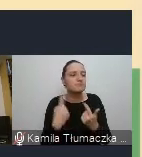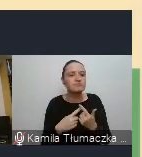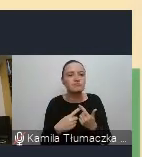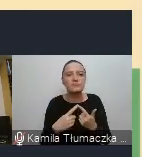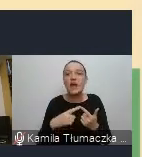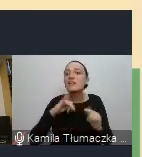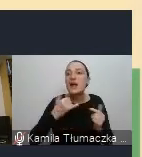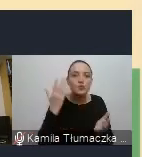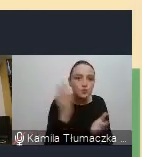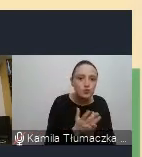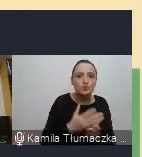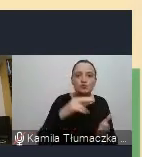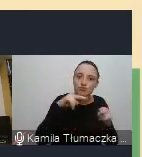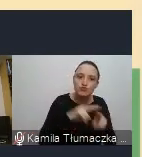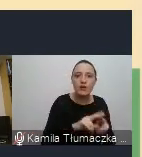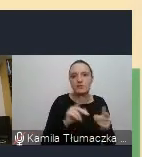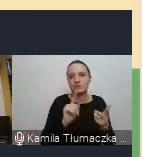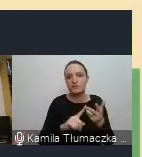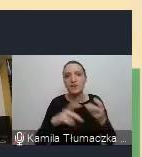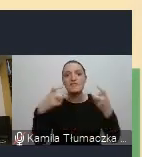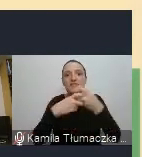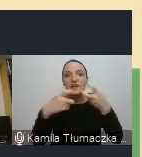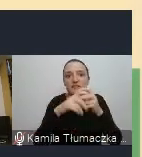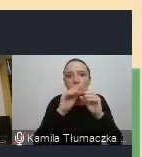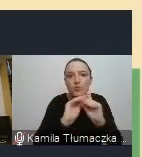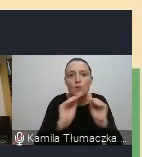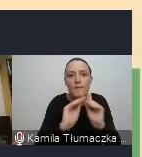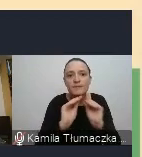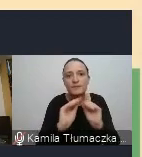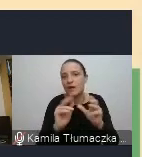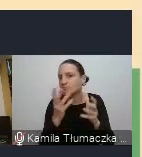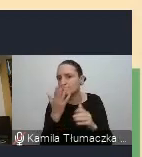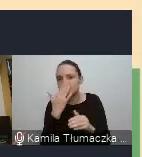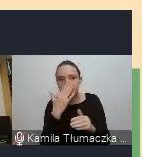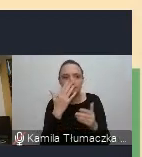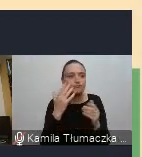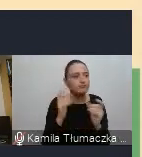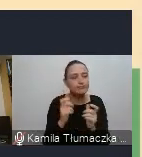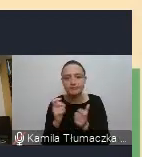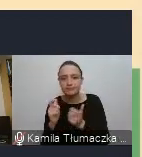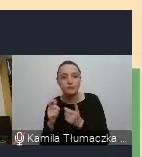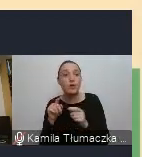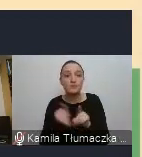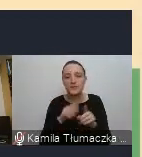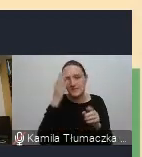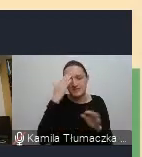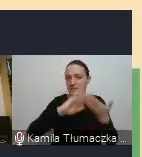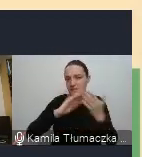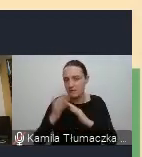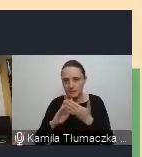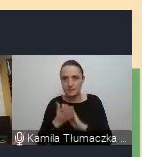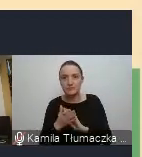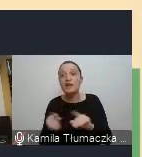już byłyśmy, jakie webinary, no po prostu wymieniałyśmy się wiedzą, ale również o to, o czym mówiła pani